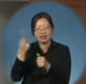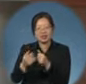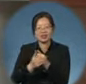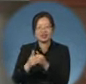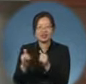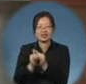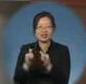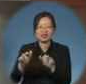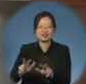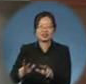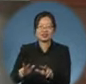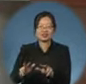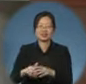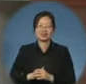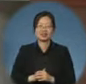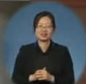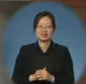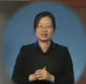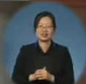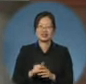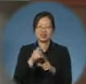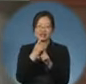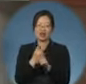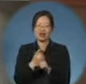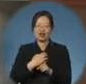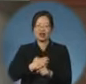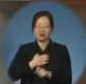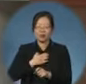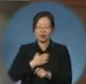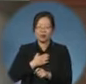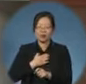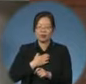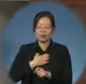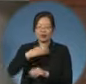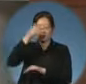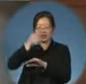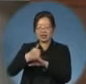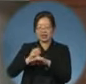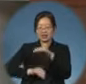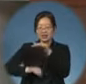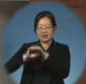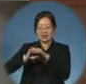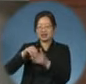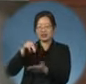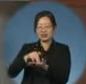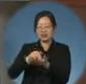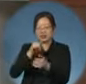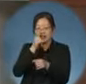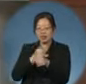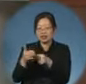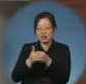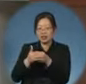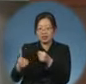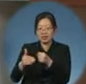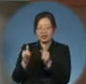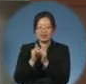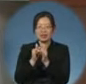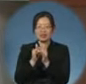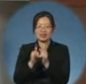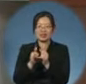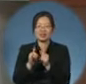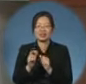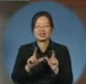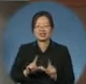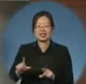사람들이 지금 막 거의 적대 와 혐오가 뭐 끝까지 차올라 있는 상태인데 더 이상 사람이 가능하지